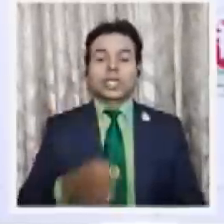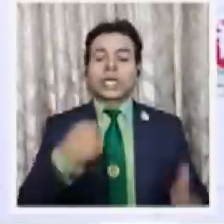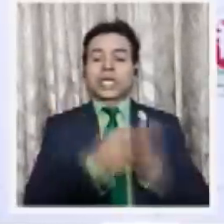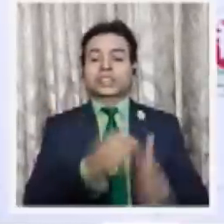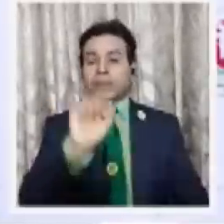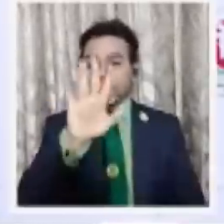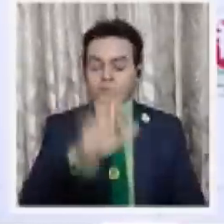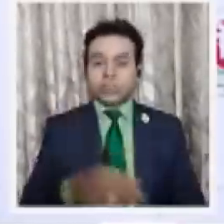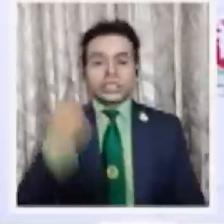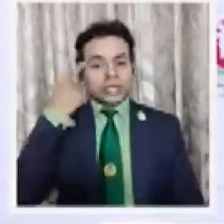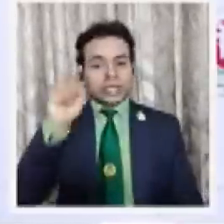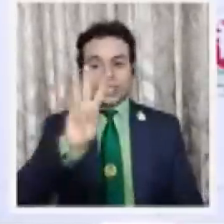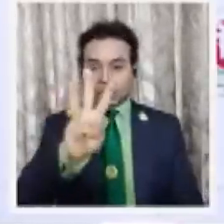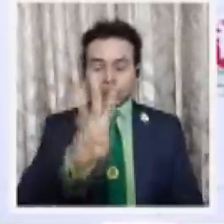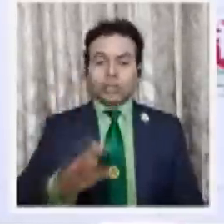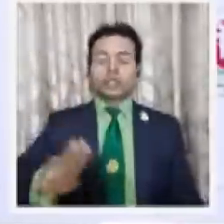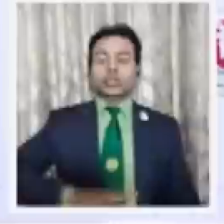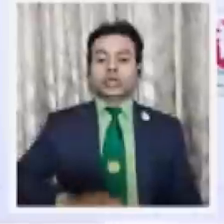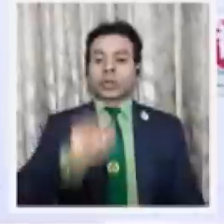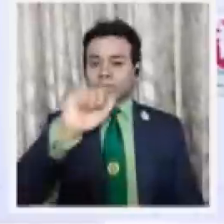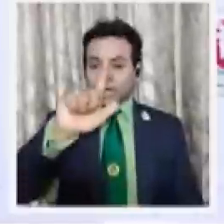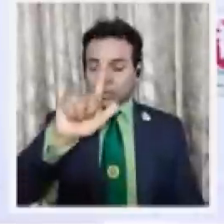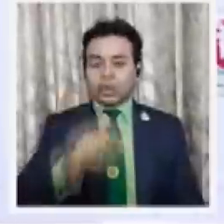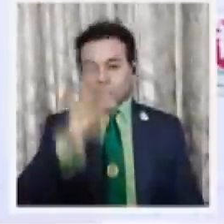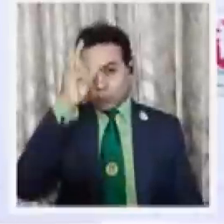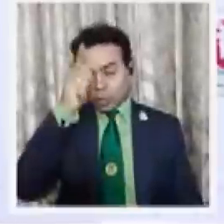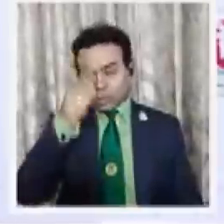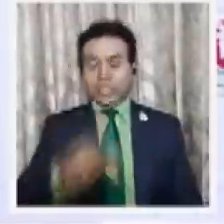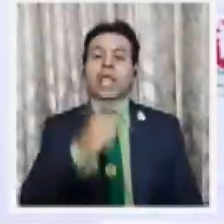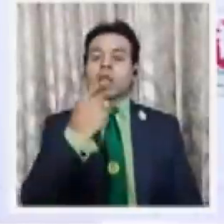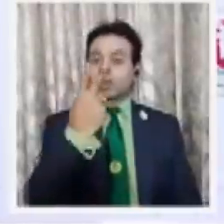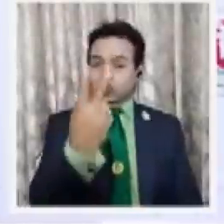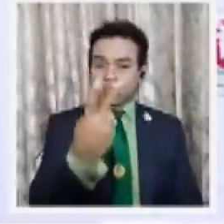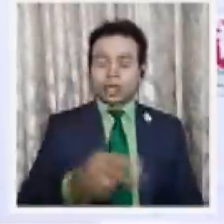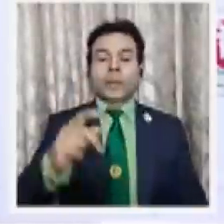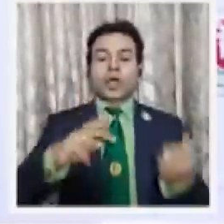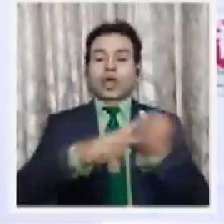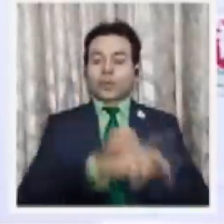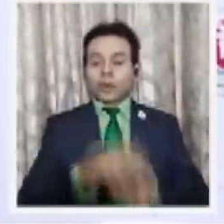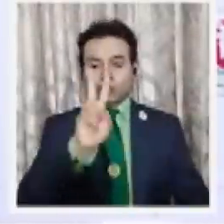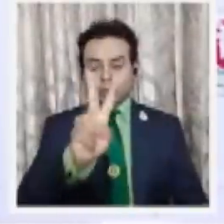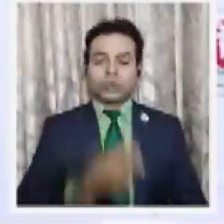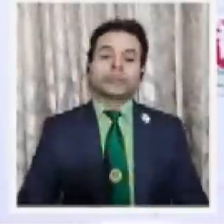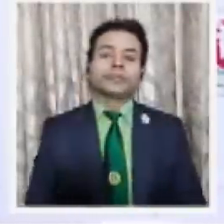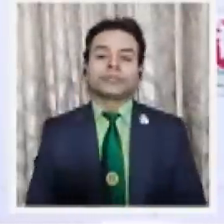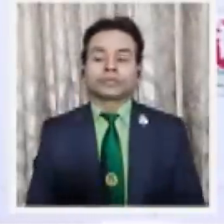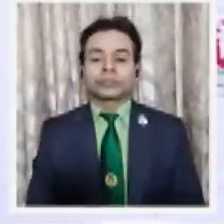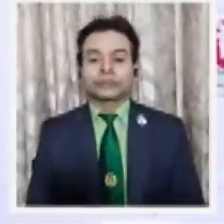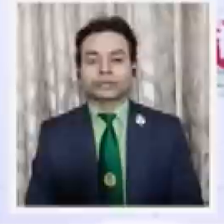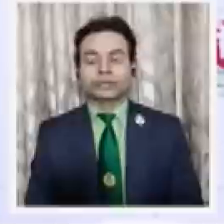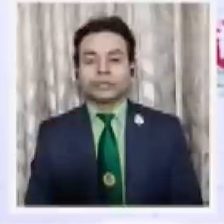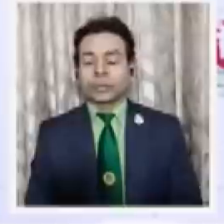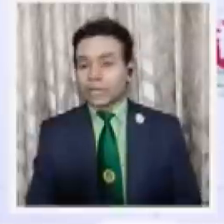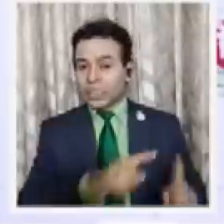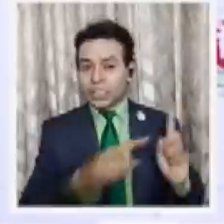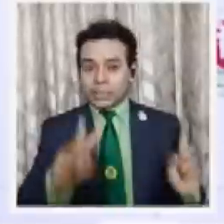24 ঘন্টায় বিভাগ ভিত্তিক মৃত্যুর সংখ্যা ঢাকা বিভাগ 21 জন, খুলনা 10 জন, রাজশাহী 5 জন, সিলেট 3 জন,